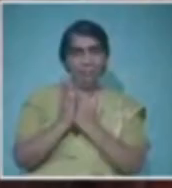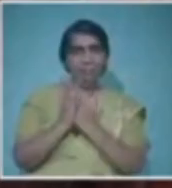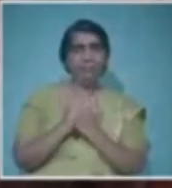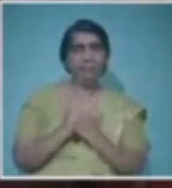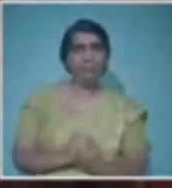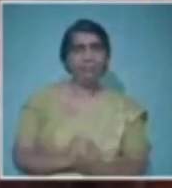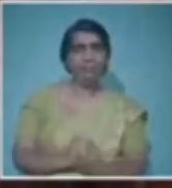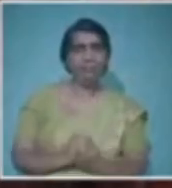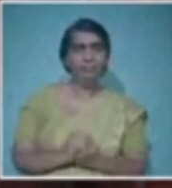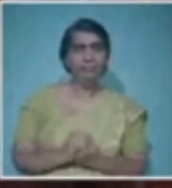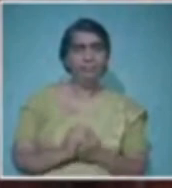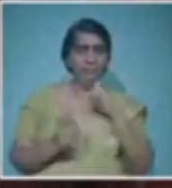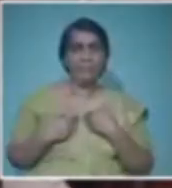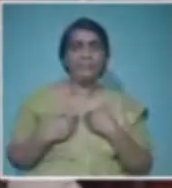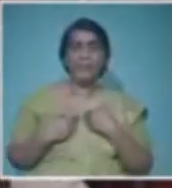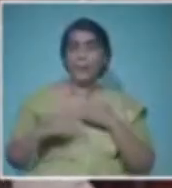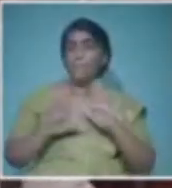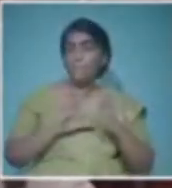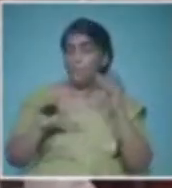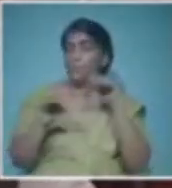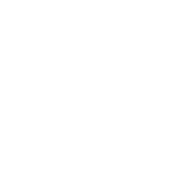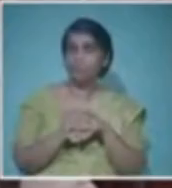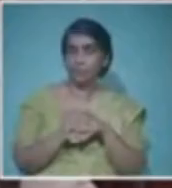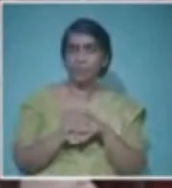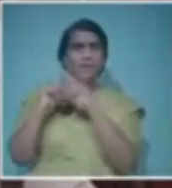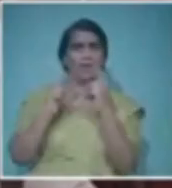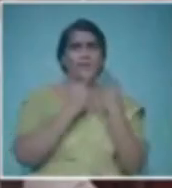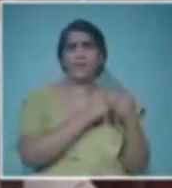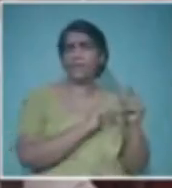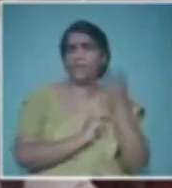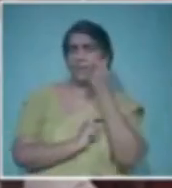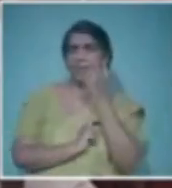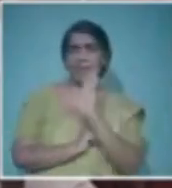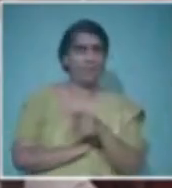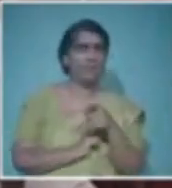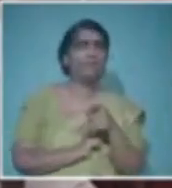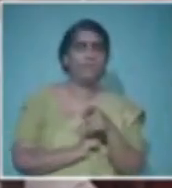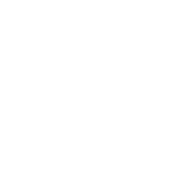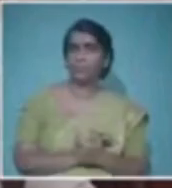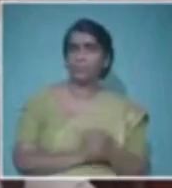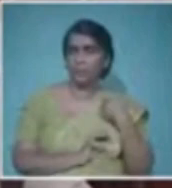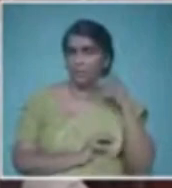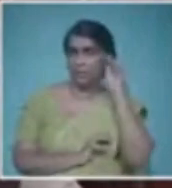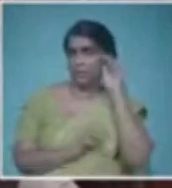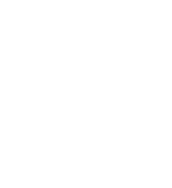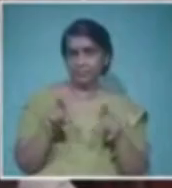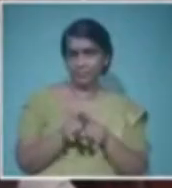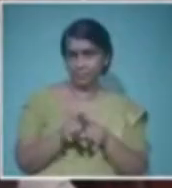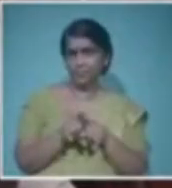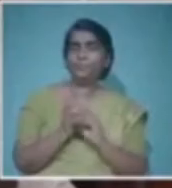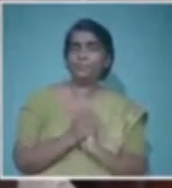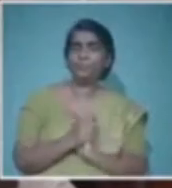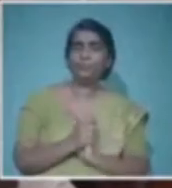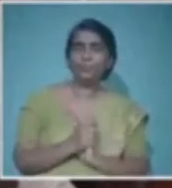நிறைவேற்றுவதற்கு ஆட்சியாளர்களுக்குள்ளேயே வேறுபட்ட கருத்துக்கள் இருக்கிறது. அதில் நான் அறிந்த வகையில் இரண்டு பிரதானமான விடயங்கள் பொதுஜன பெருமுனையில் ஒரு